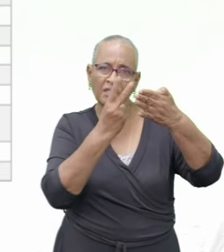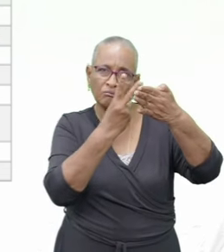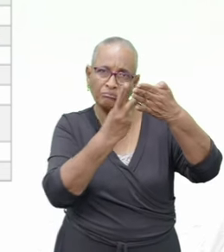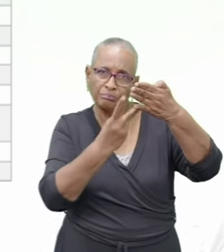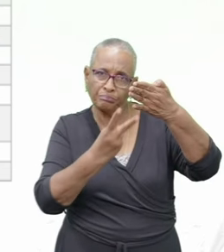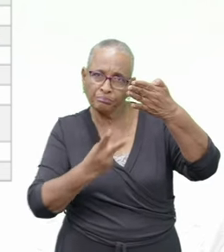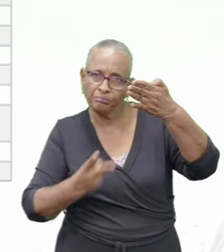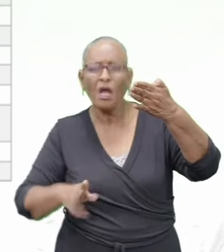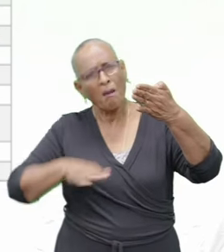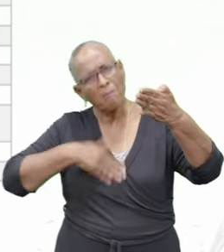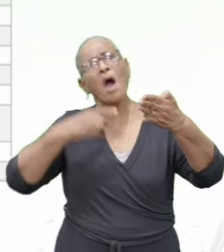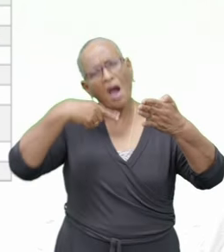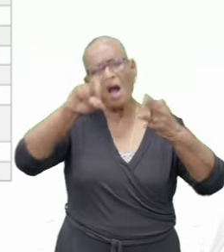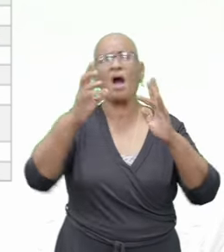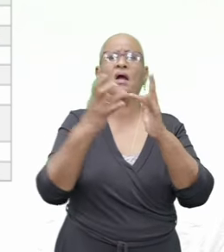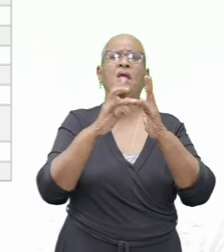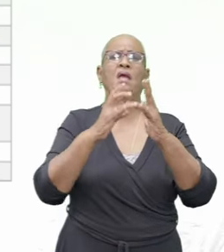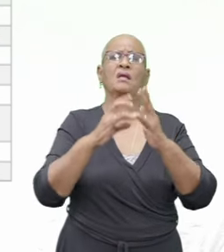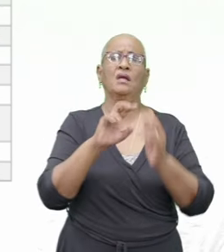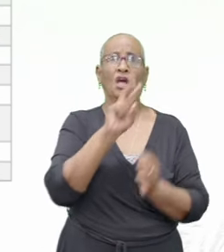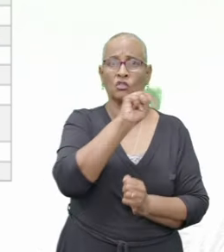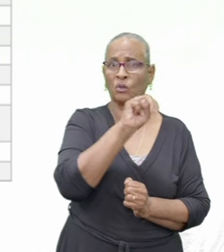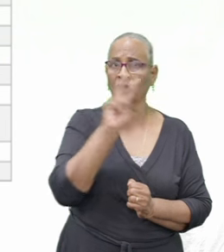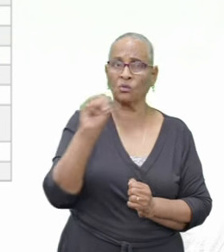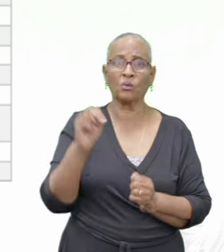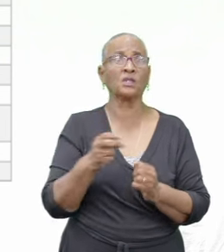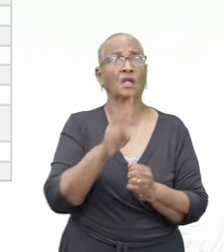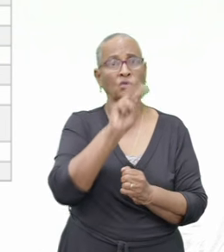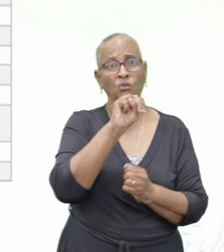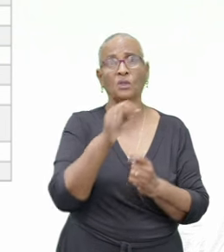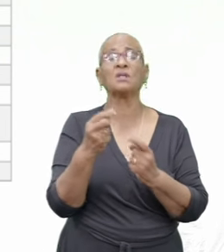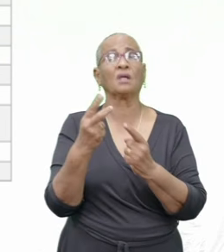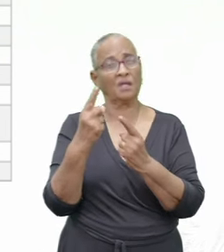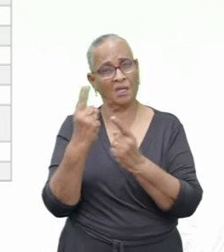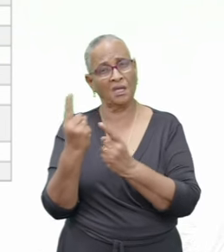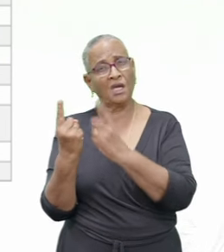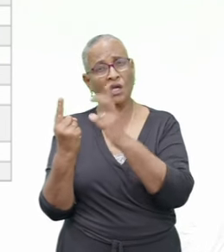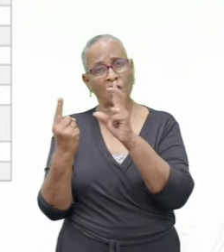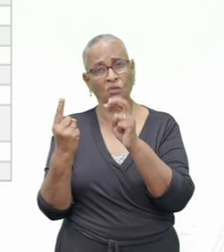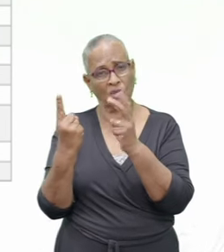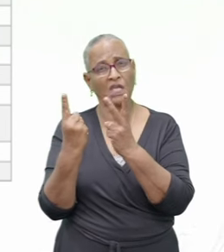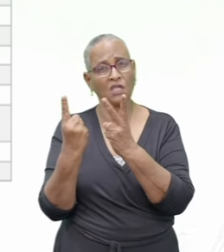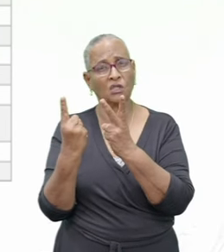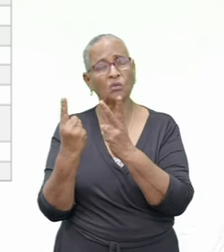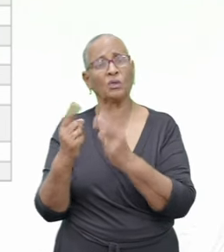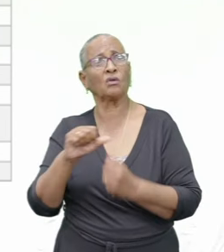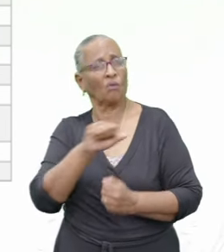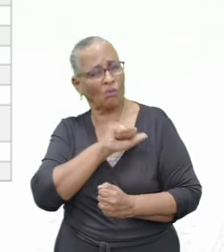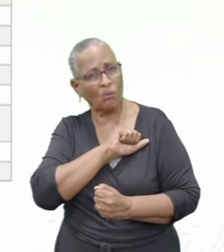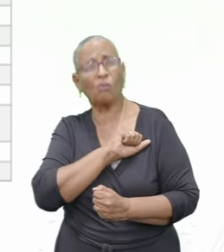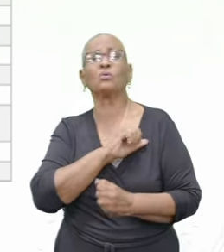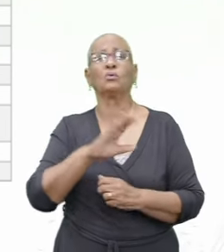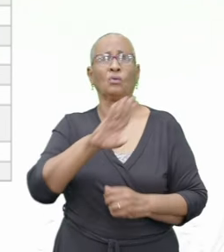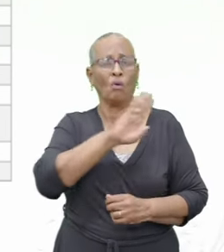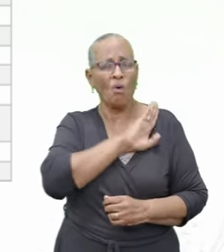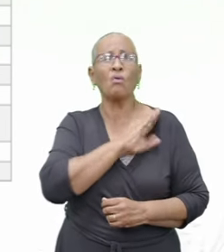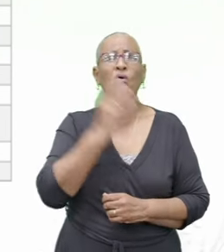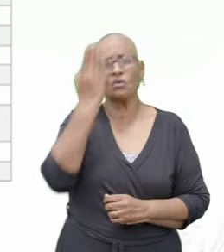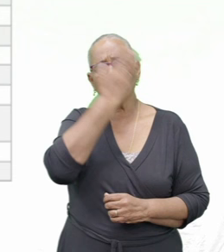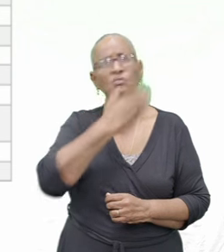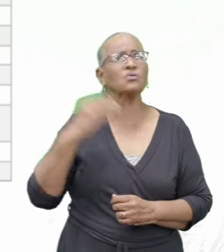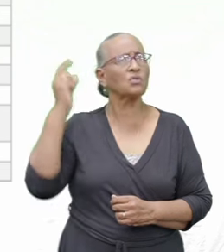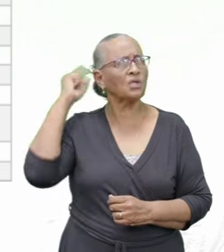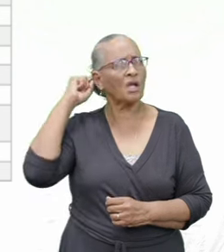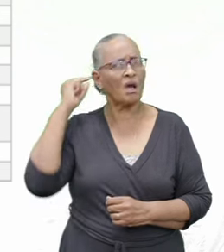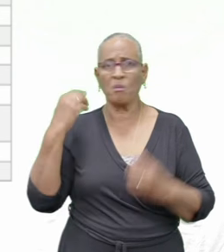dat in 2020 en 2021 het vrij rustige jaren waren voor wat betreft de migratie. En dat geldt ook voor Suriname. 1. Mensen